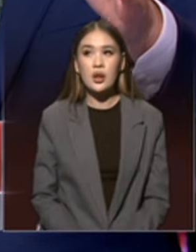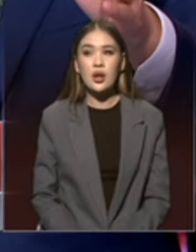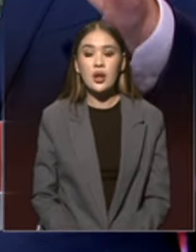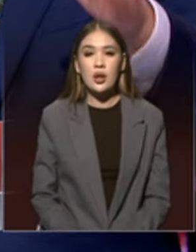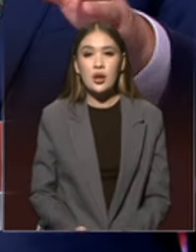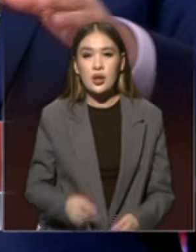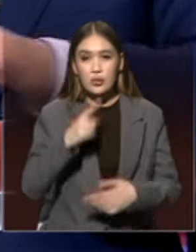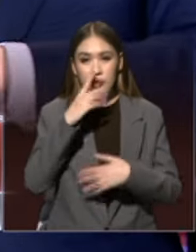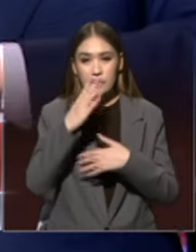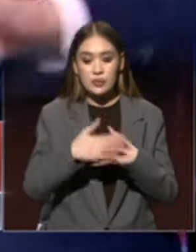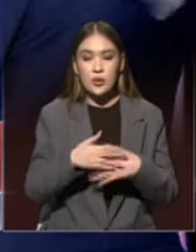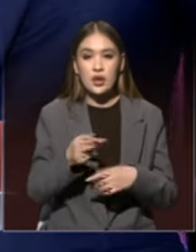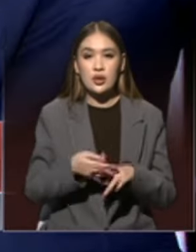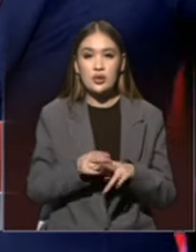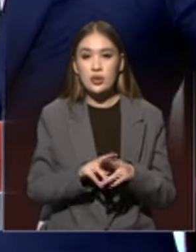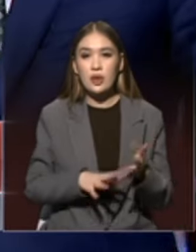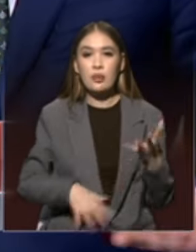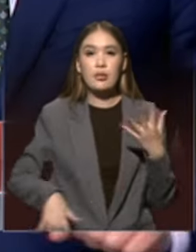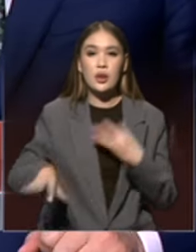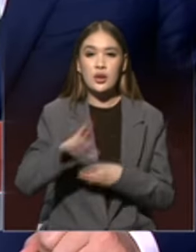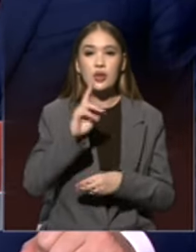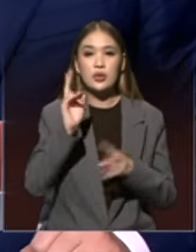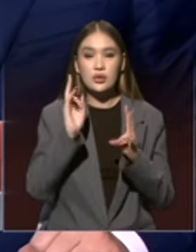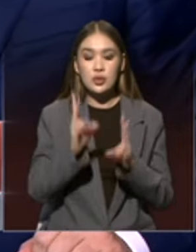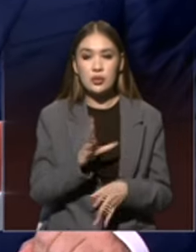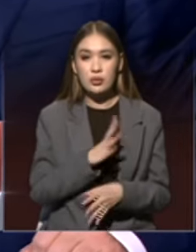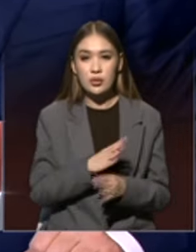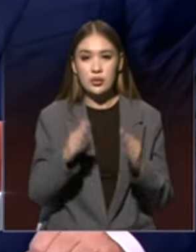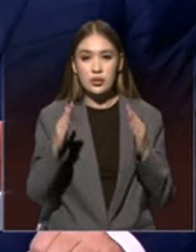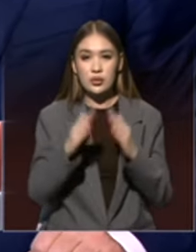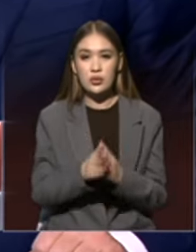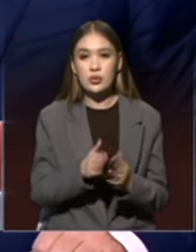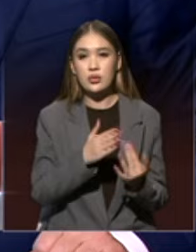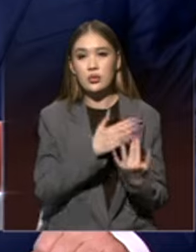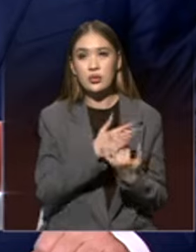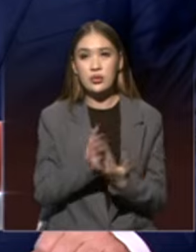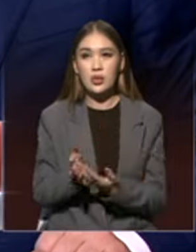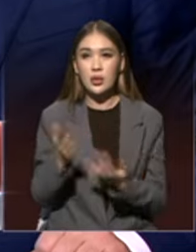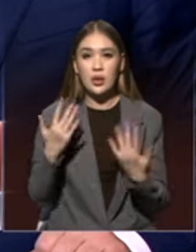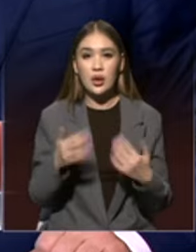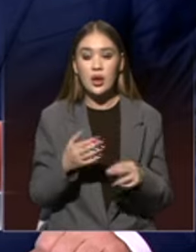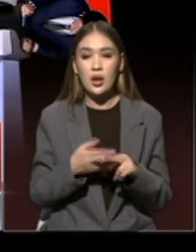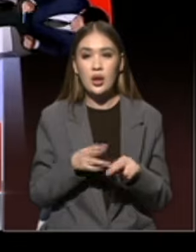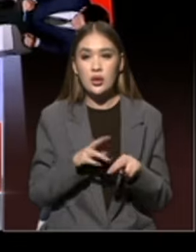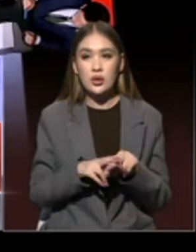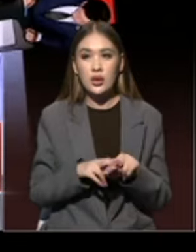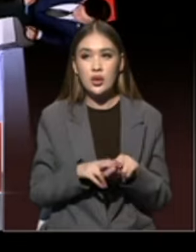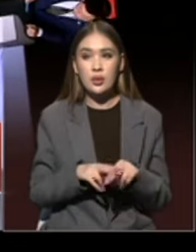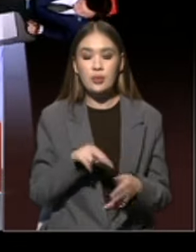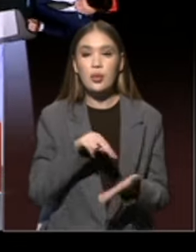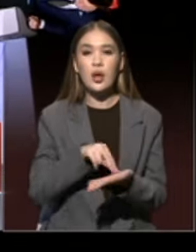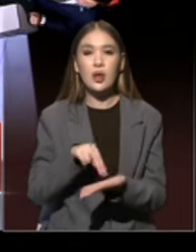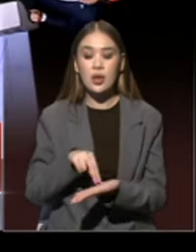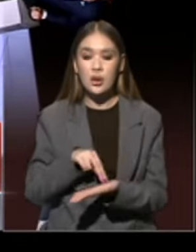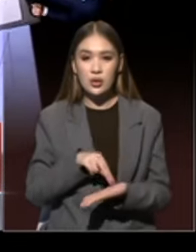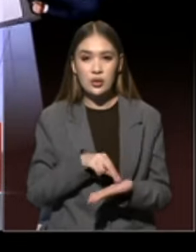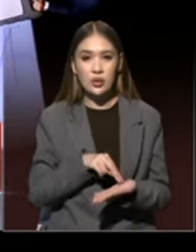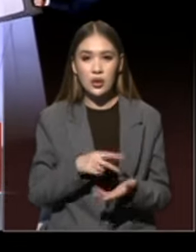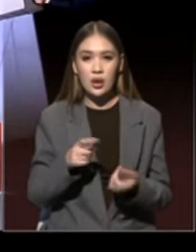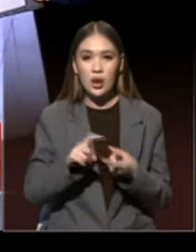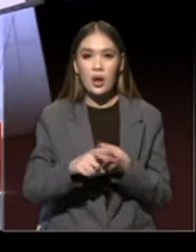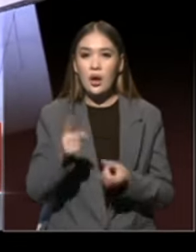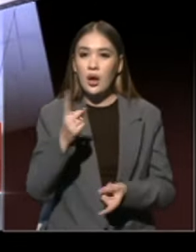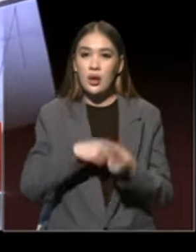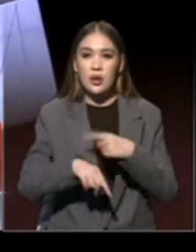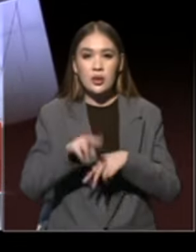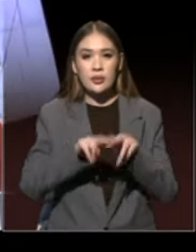жобасы. Сол 20 миллионнан алып, анау зардап шеккен барлық үйге бөліп бересің. Негізгі мақсат мысалға бағалаудың мақсаты қайта салу керек пе,